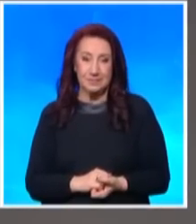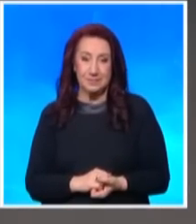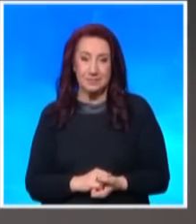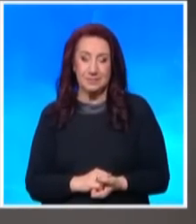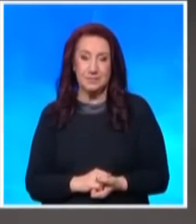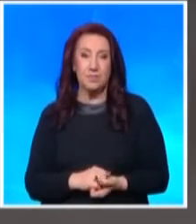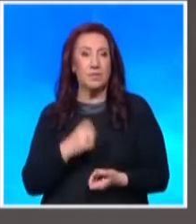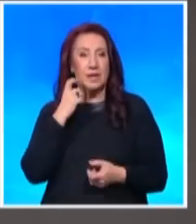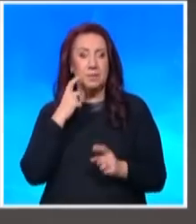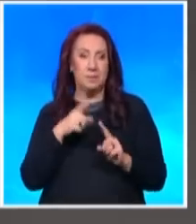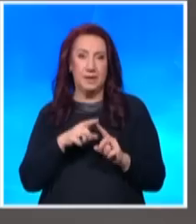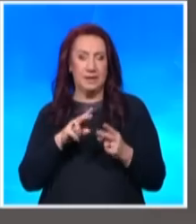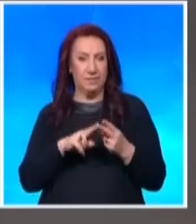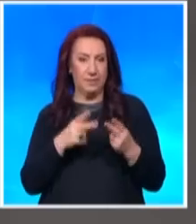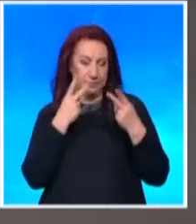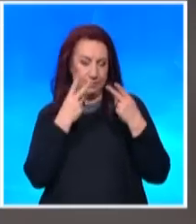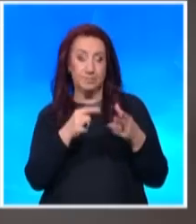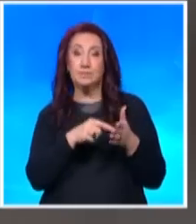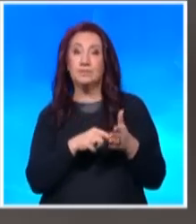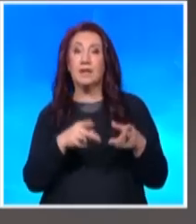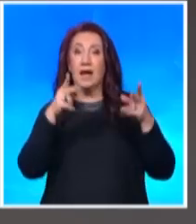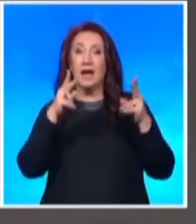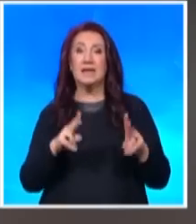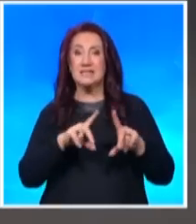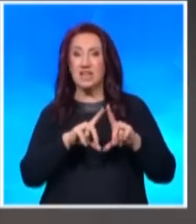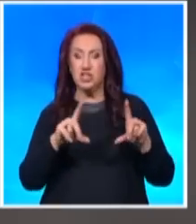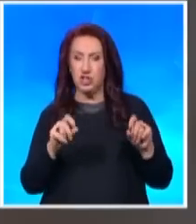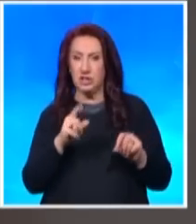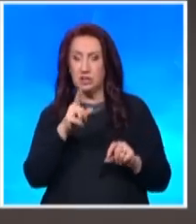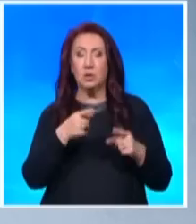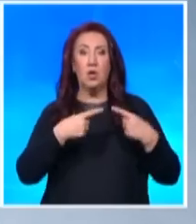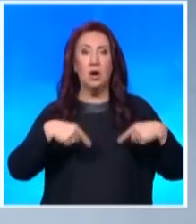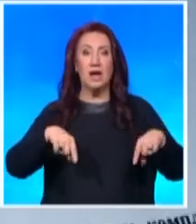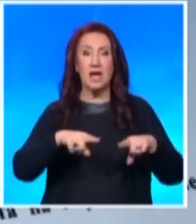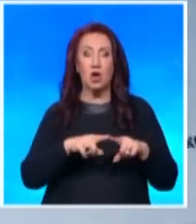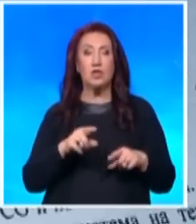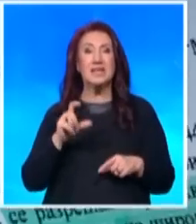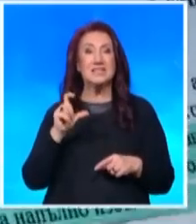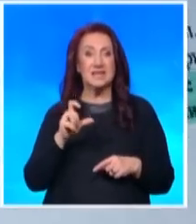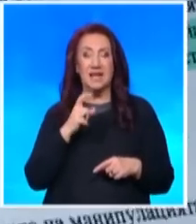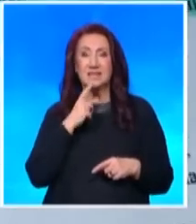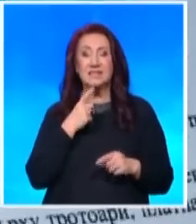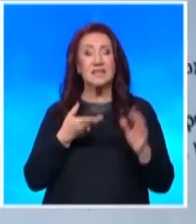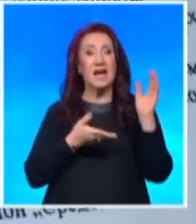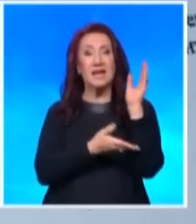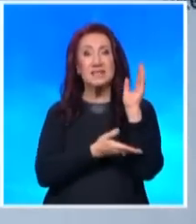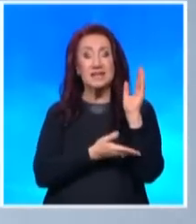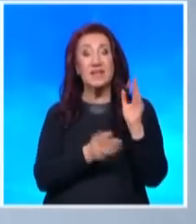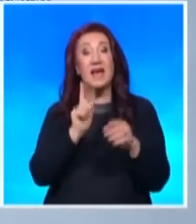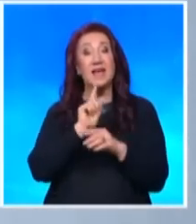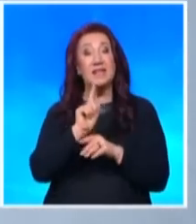BTV разполага с разрешителното, издадено на дружеството собственик на терен от район Средец за премахване на 11 изсъхнали